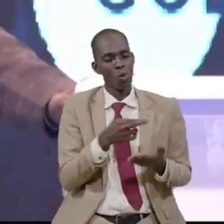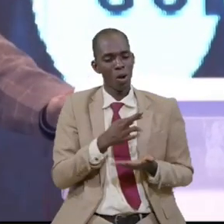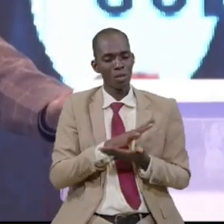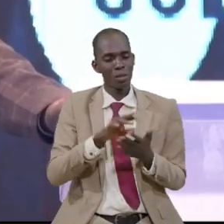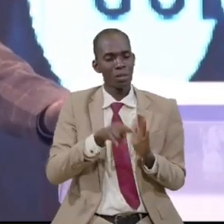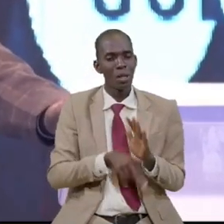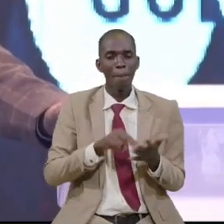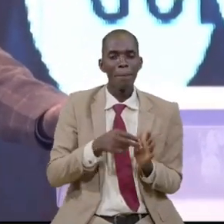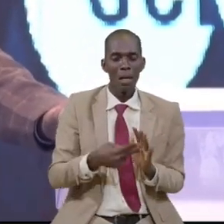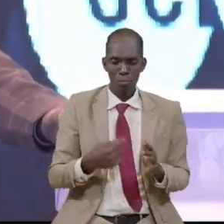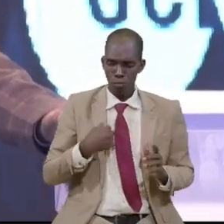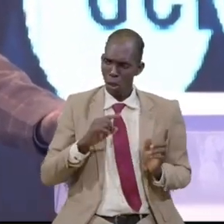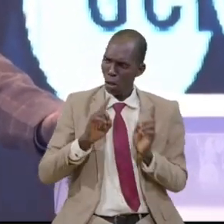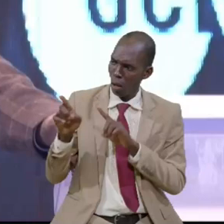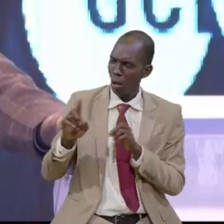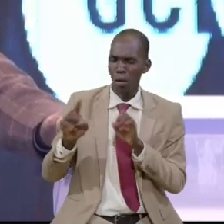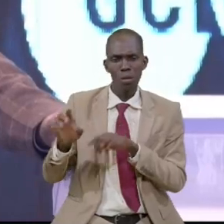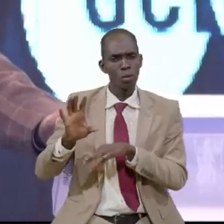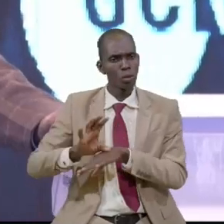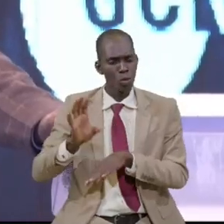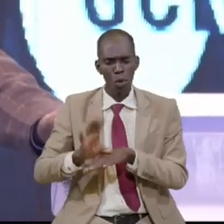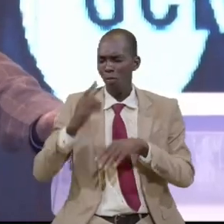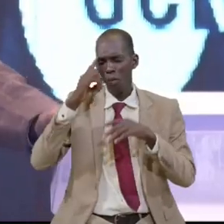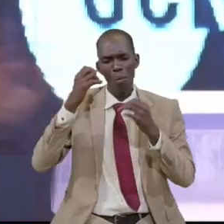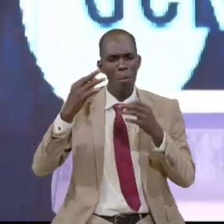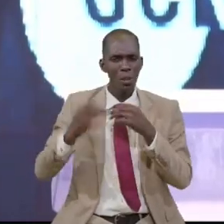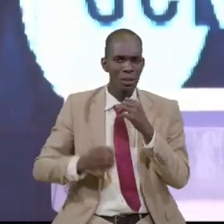l'église, je fréquente beaucoup,